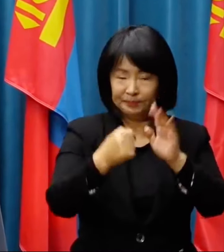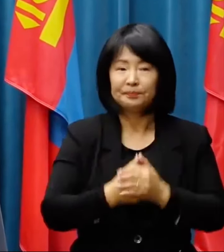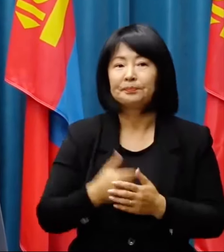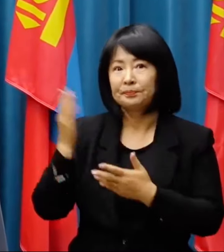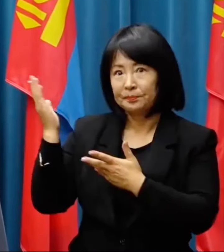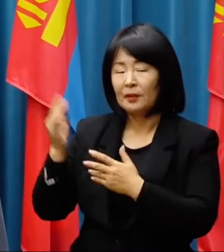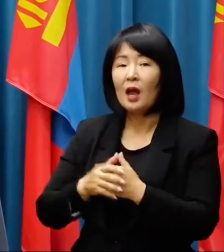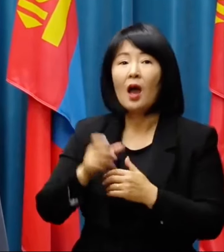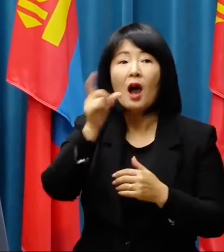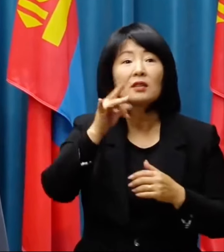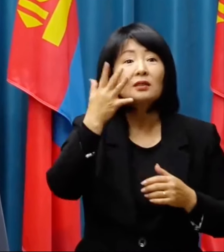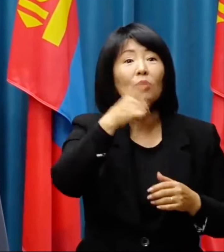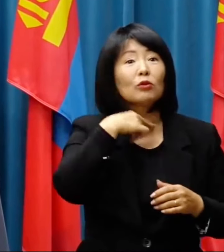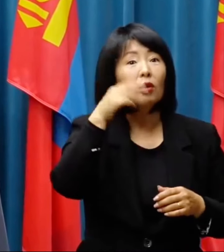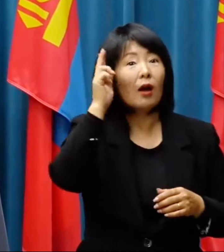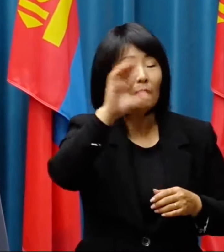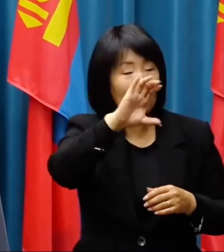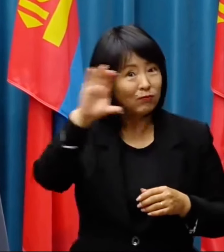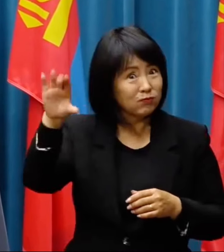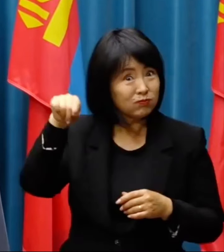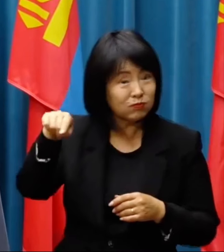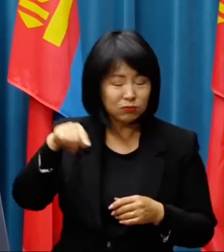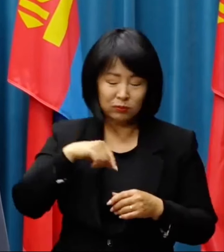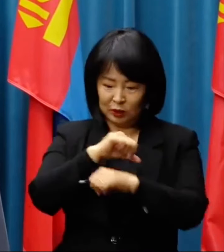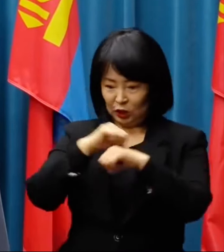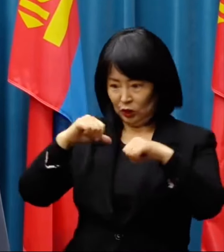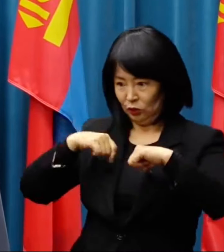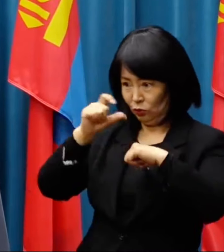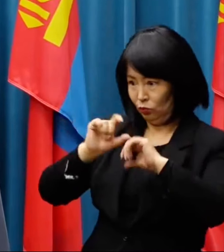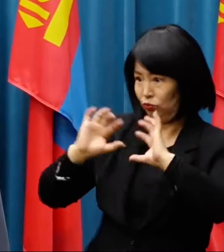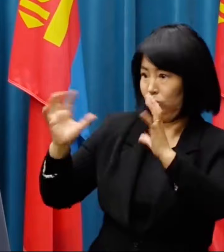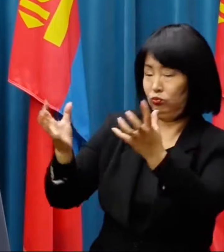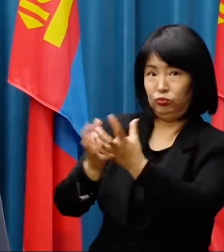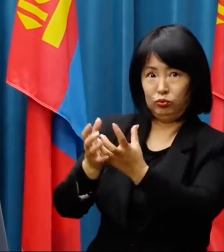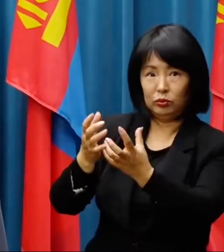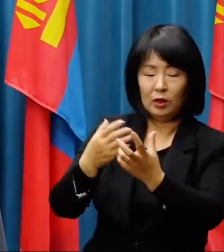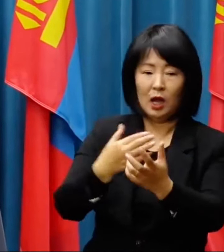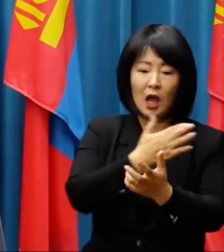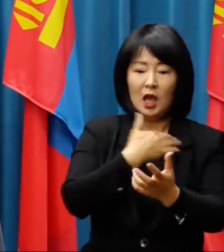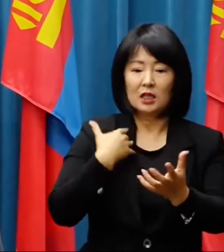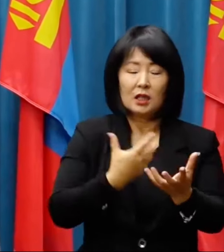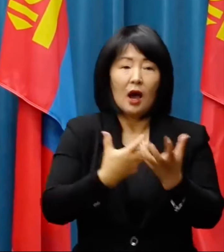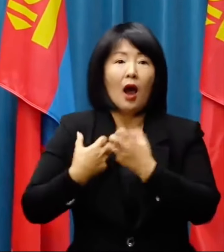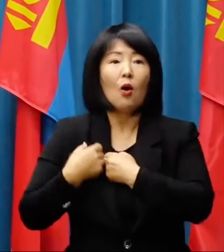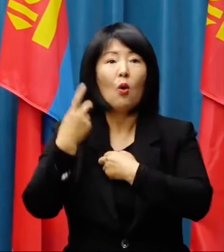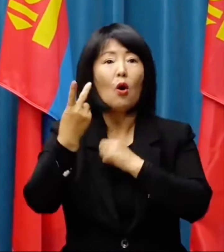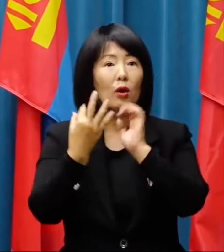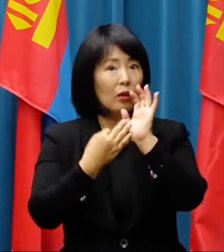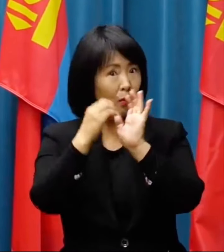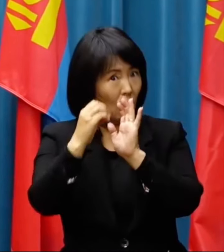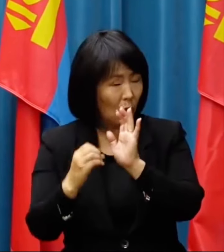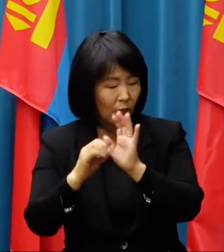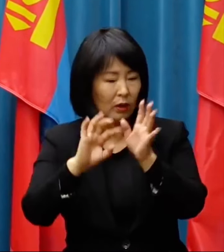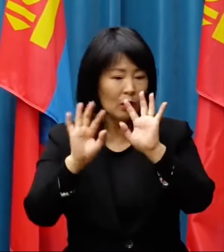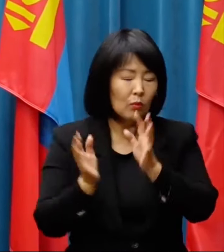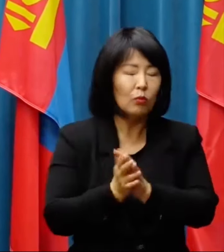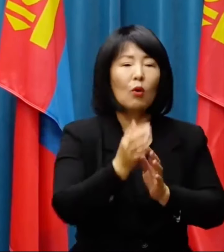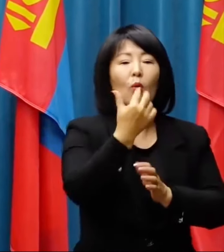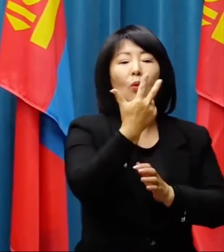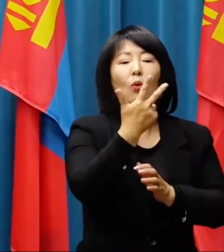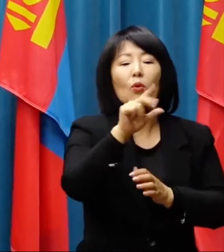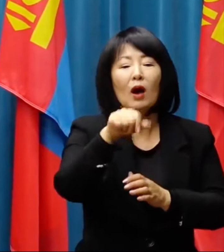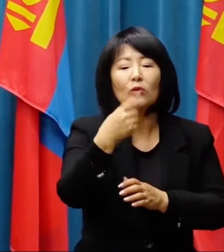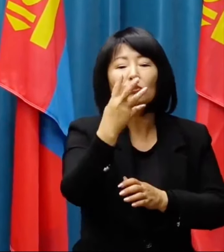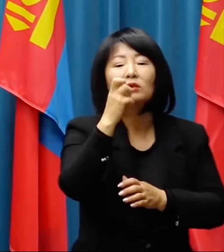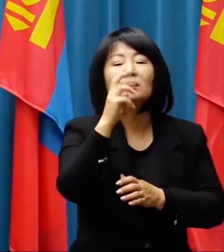Эрдэнэ тавталгын офицуд компани болвол иргэд өөрөө 28% эзэмшдэг, 3.4% эзэмшдэг